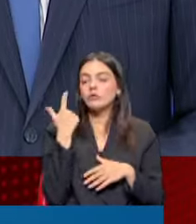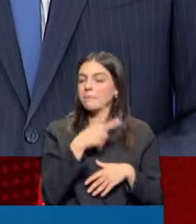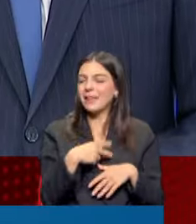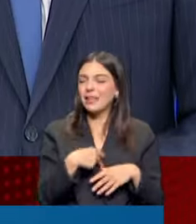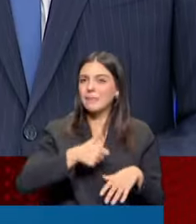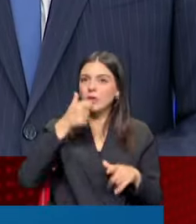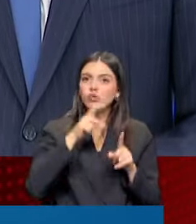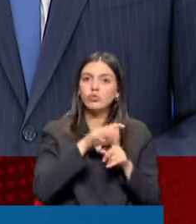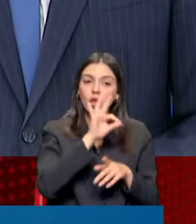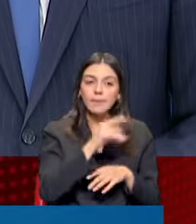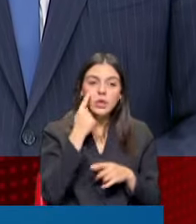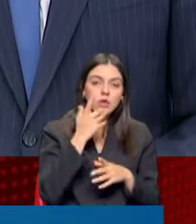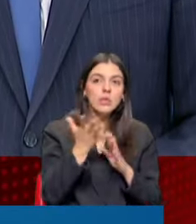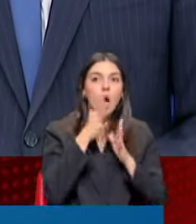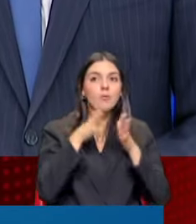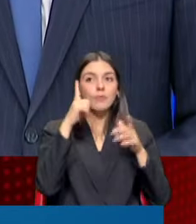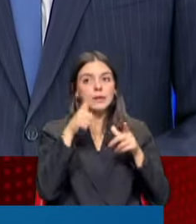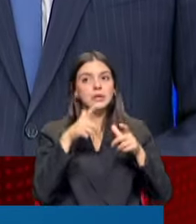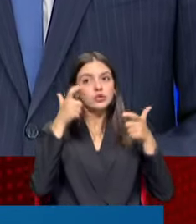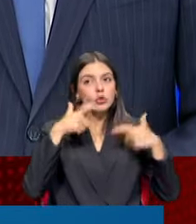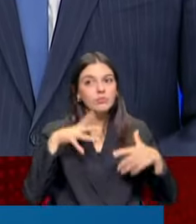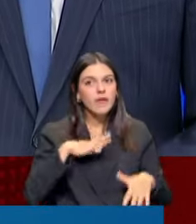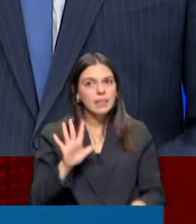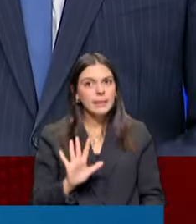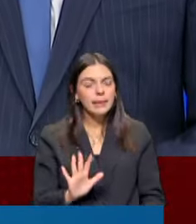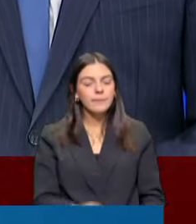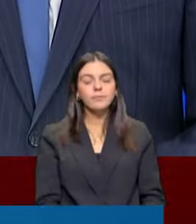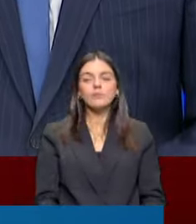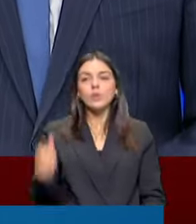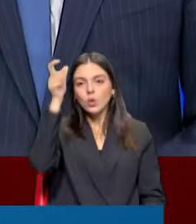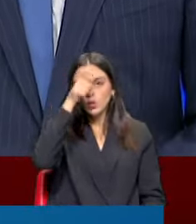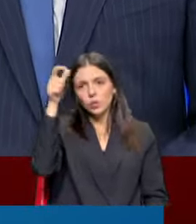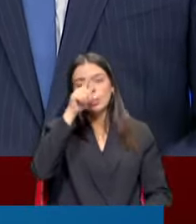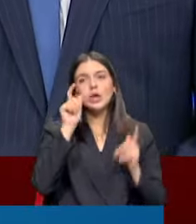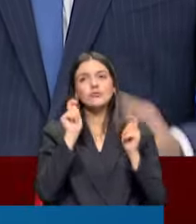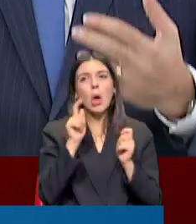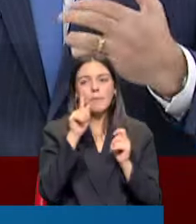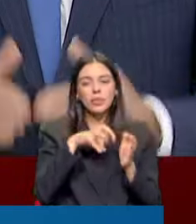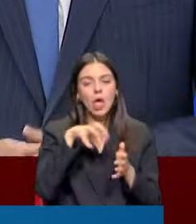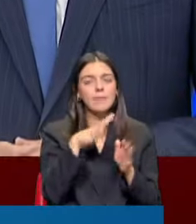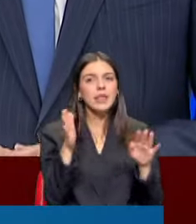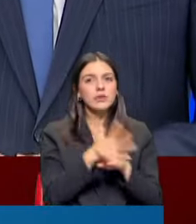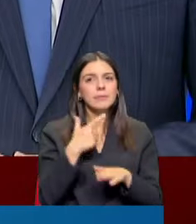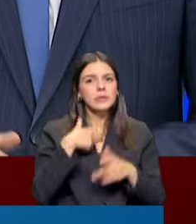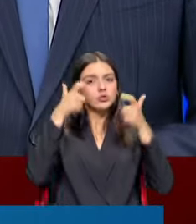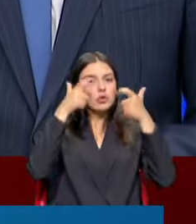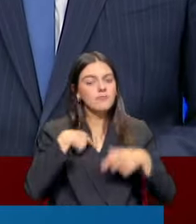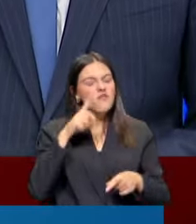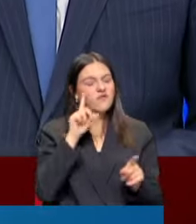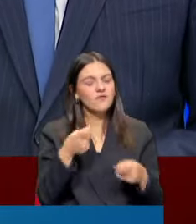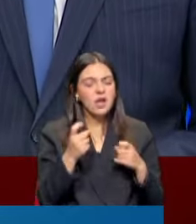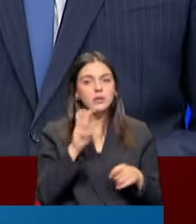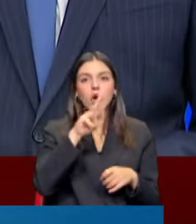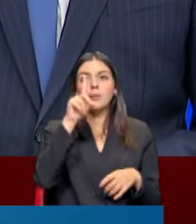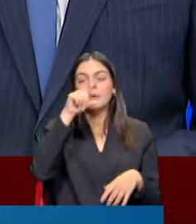başkanlıkları dönemine göre daha büyük bir sorumluluk var galiba, öyle değil mi? Türkiye zor bir dönemden geçiyor. Biz de sorumluluğumuzun farkındayız.